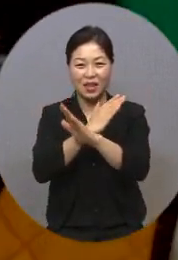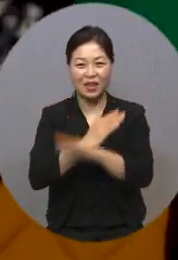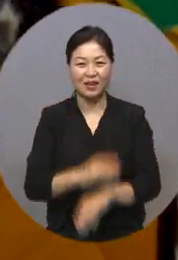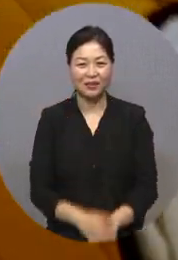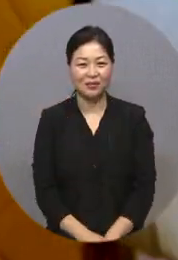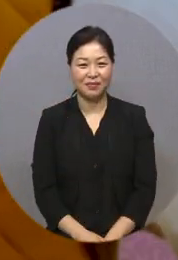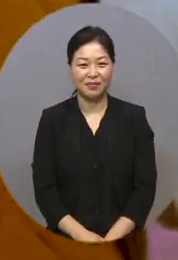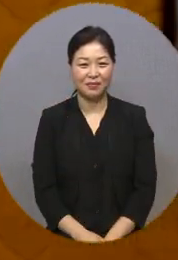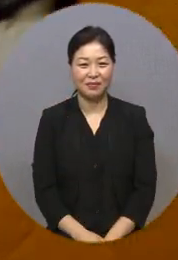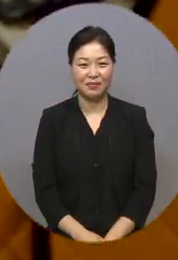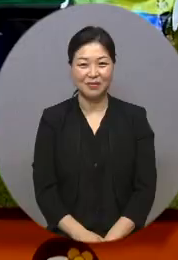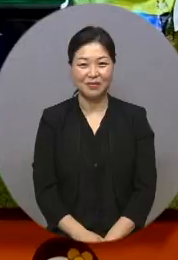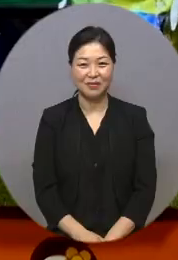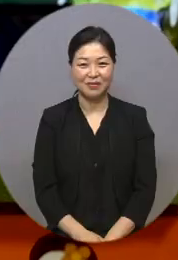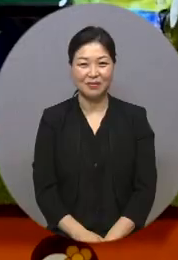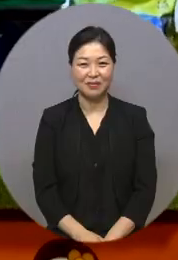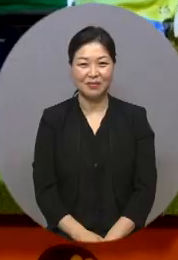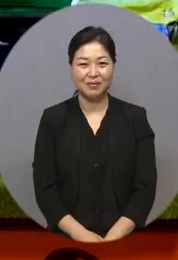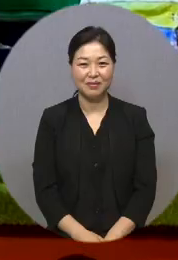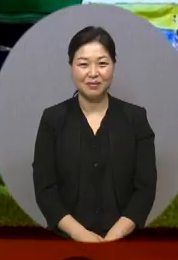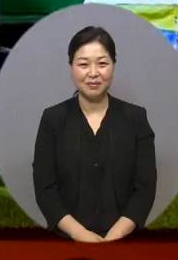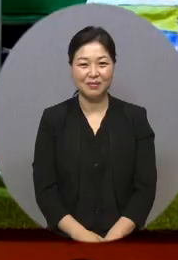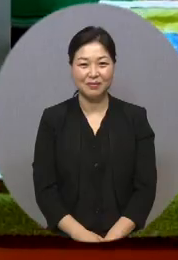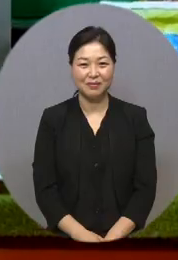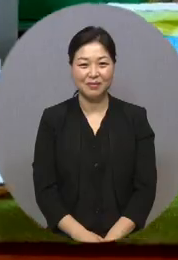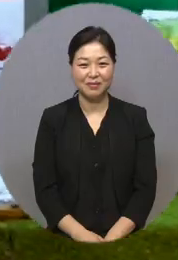안돼. 그만해 죽어.